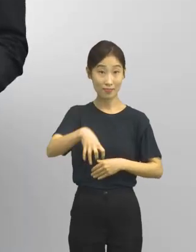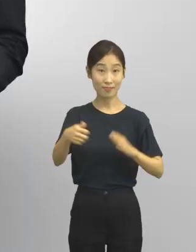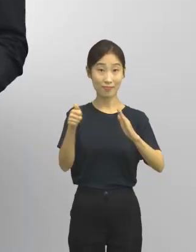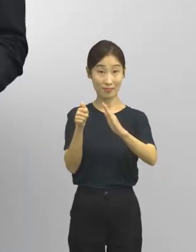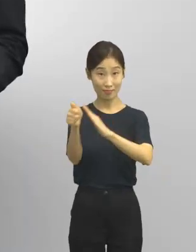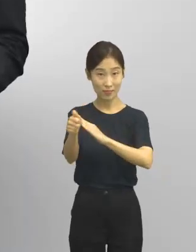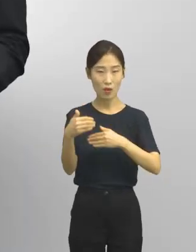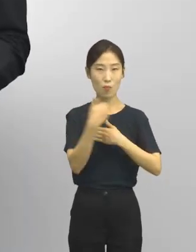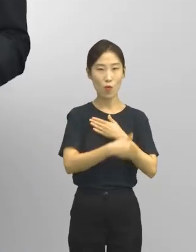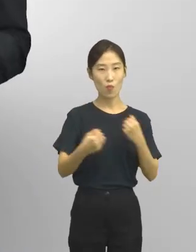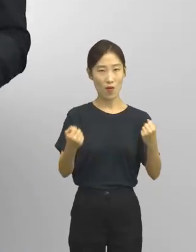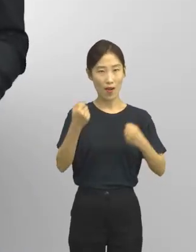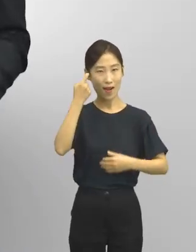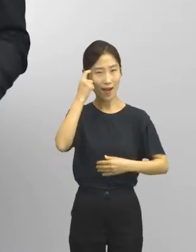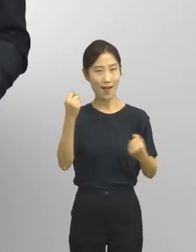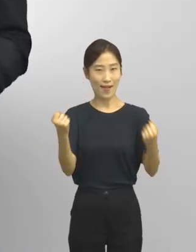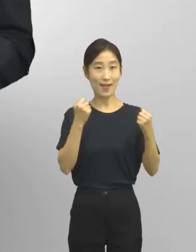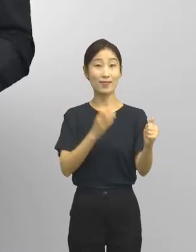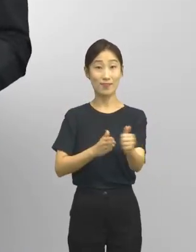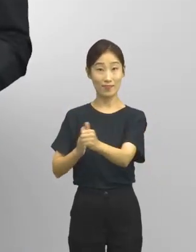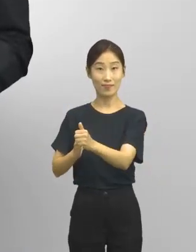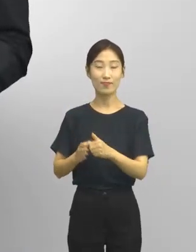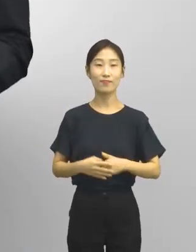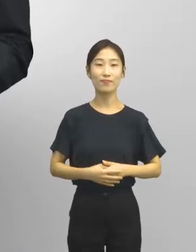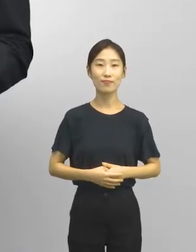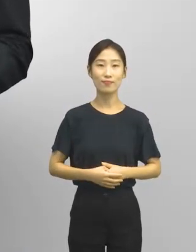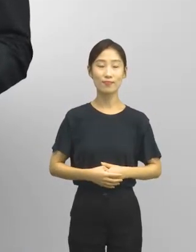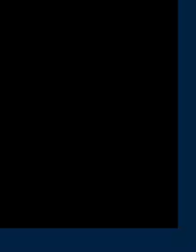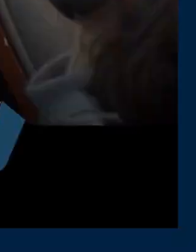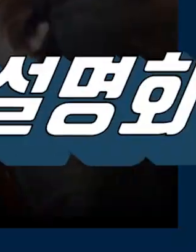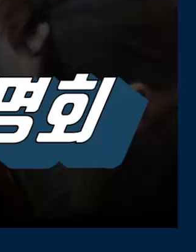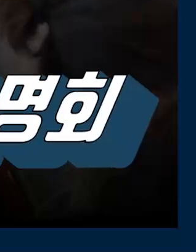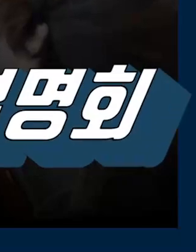누구나 운동센터에서 몸 건강, 정신 건강 챙기세요.